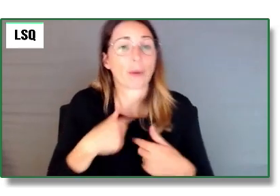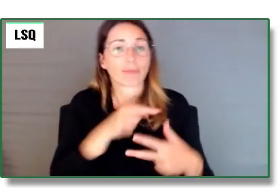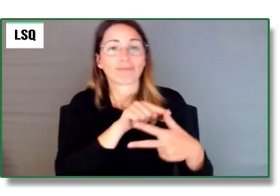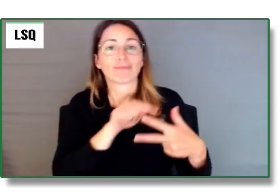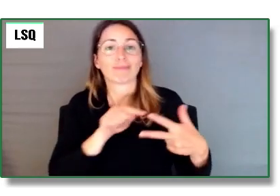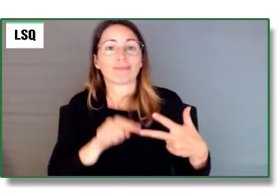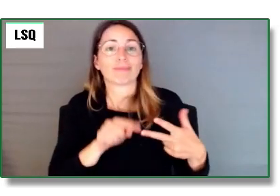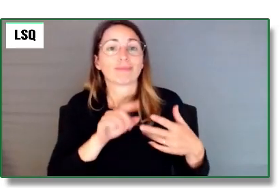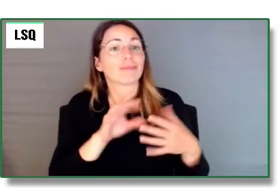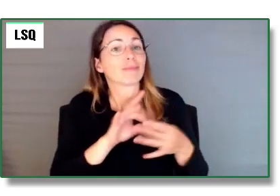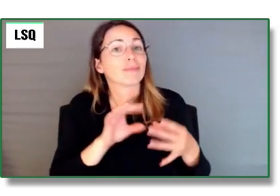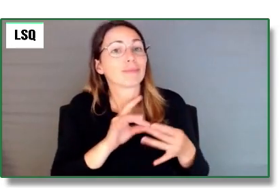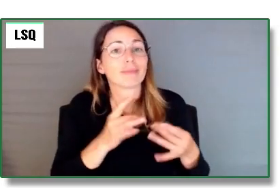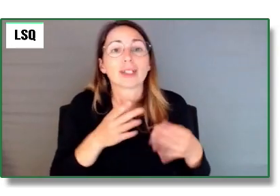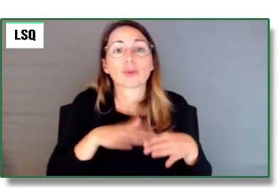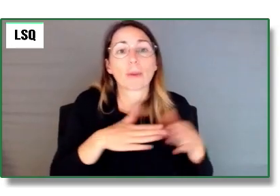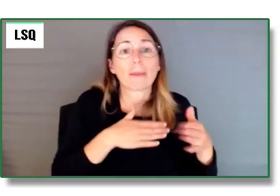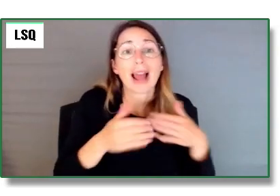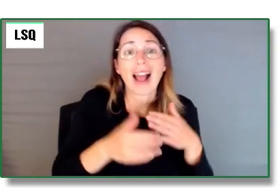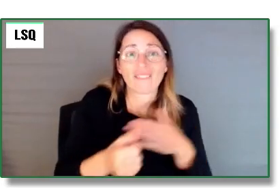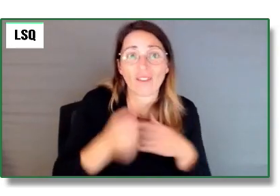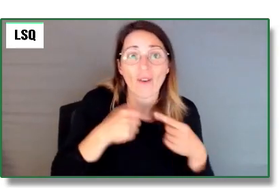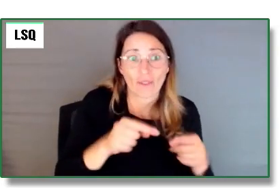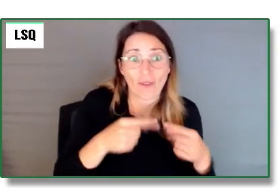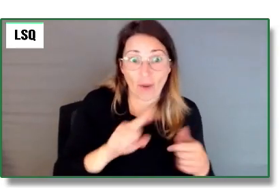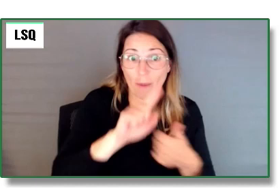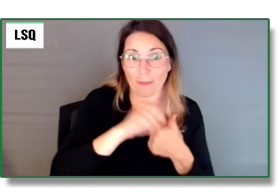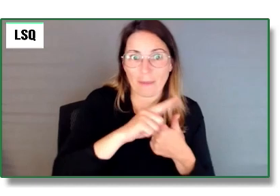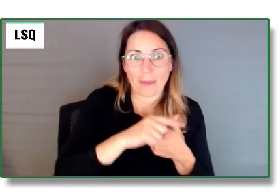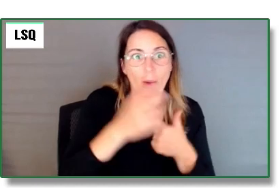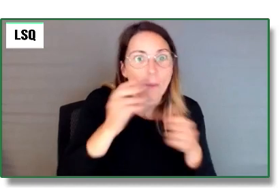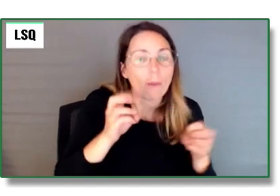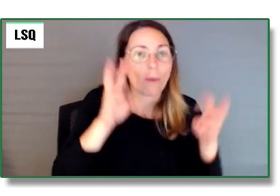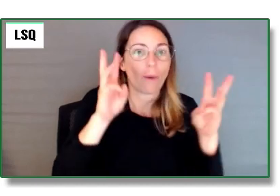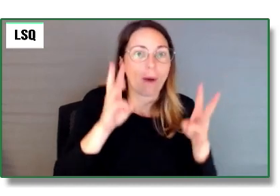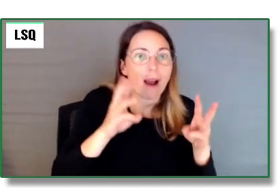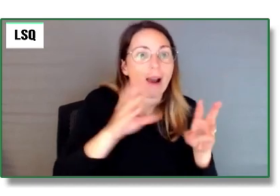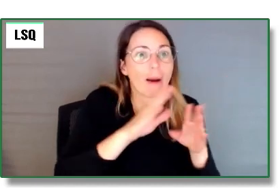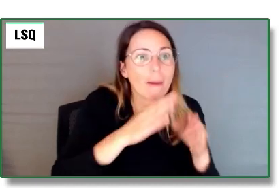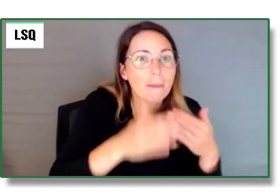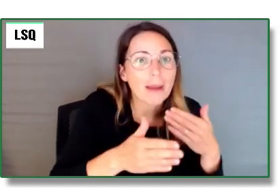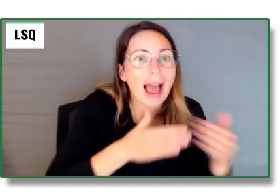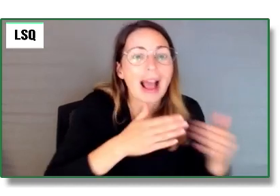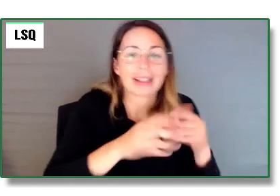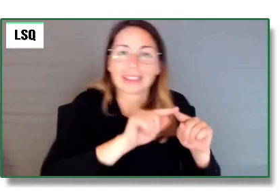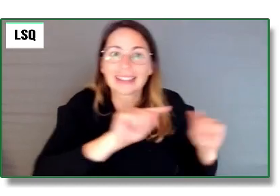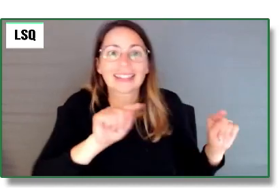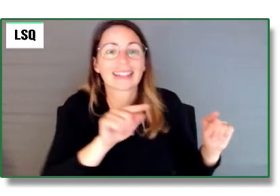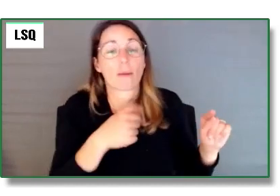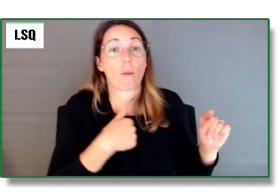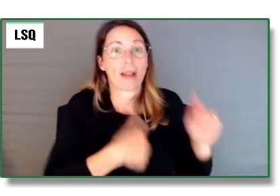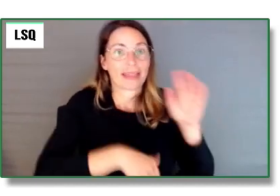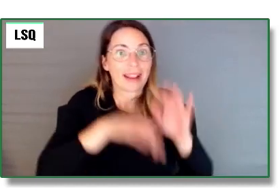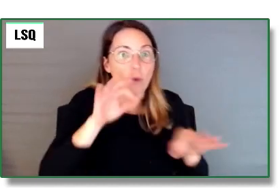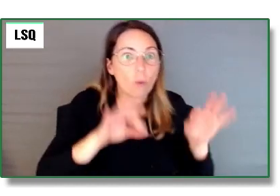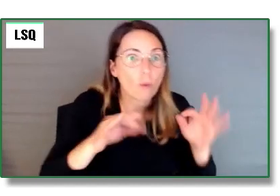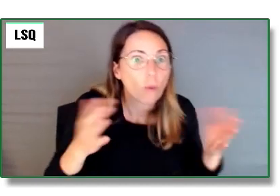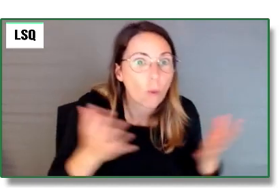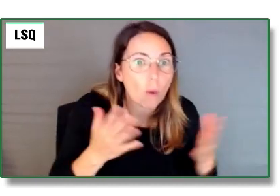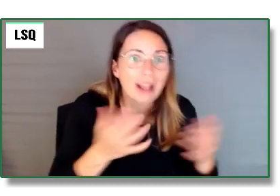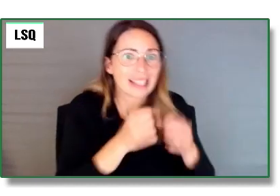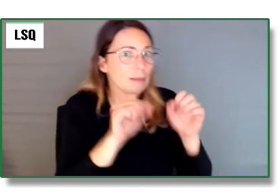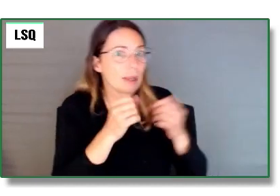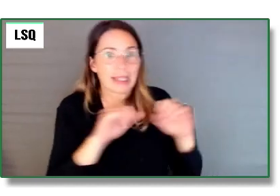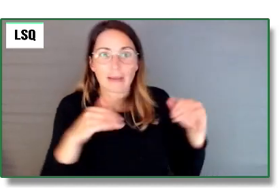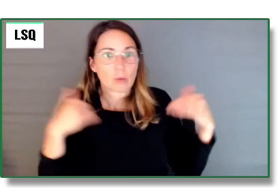un endroit merveilleux avec un grand choix de thé en théorie. J'ai découvert que tout n'est pas disponible en tout temps. Il vaut mieux